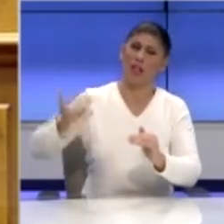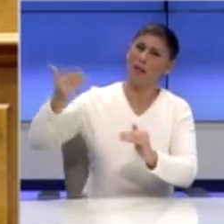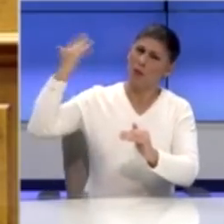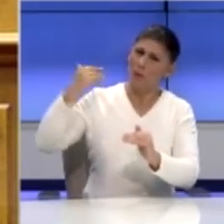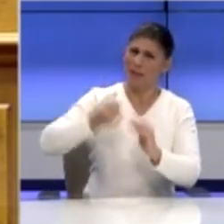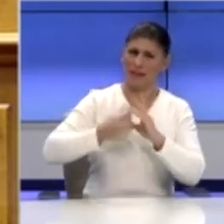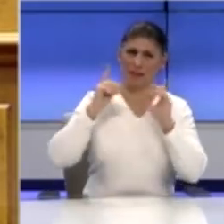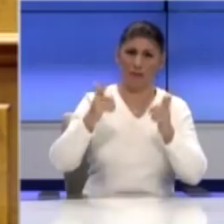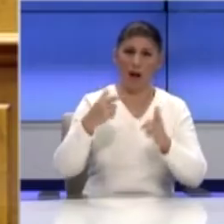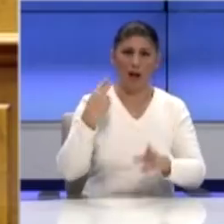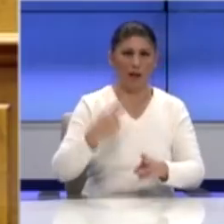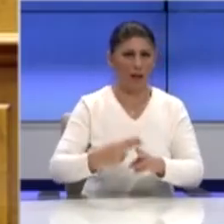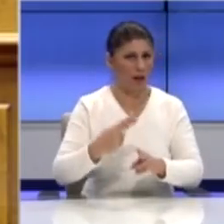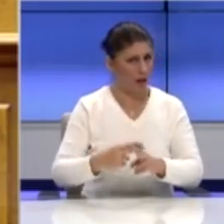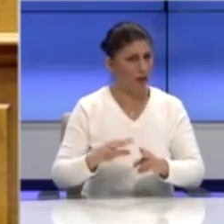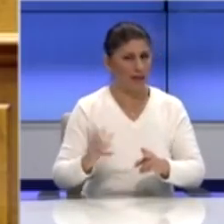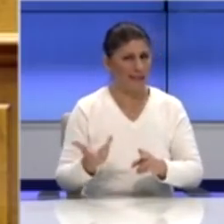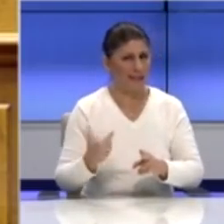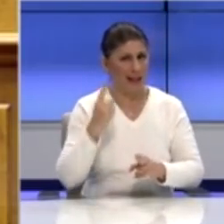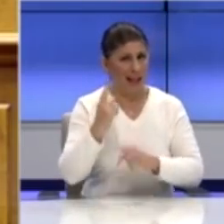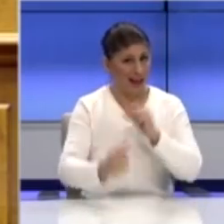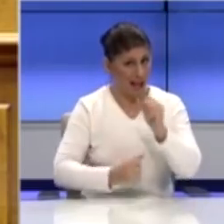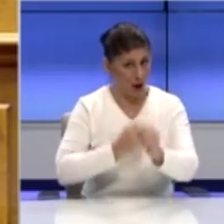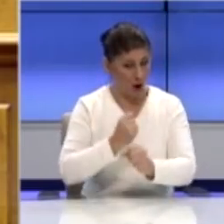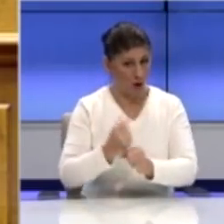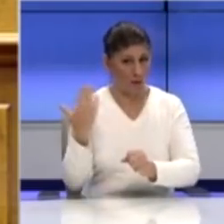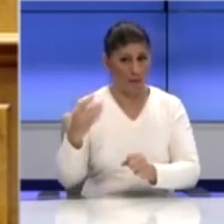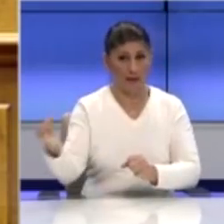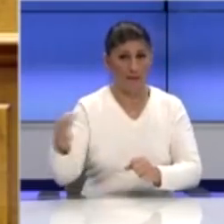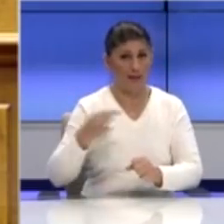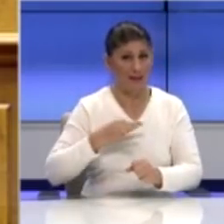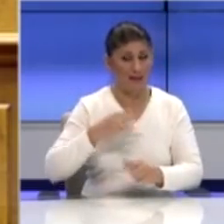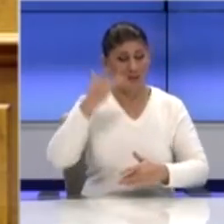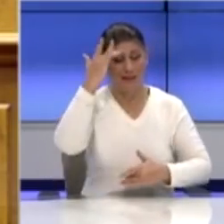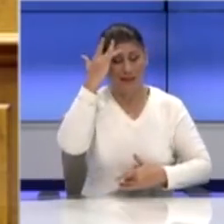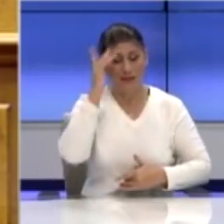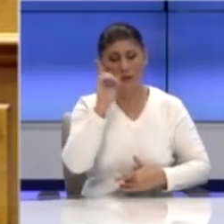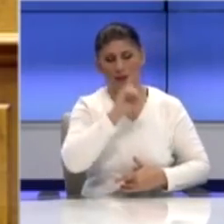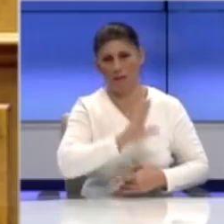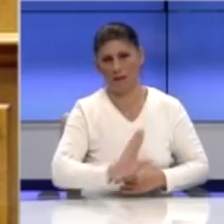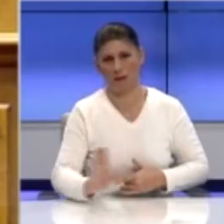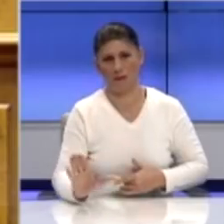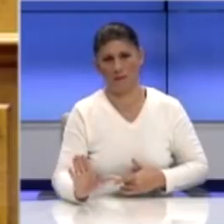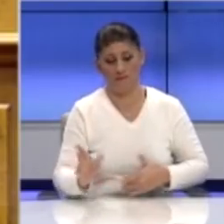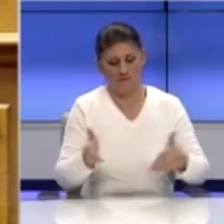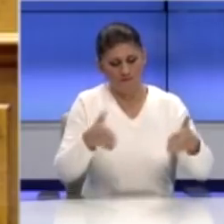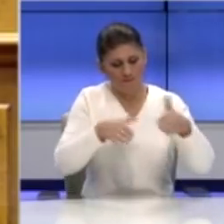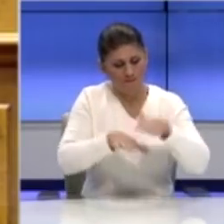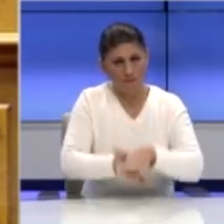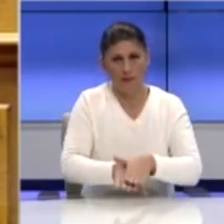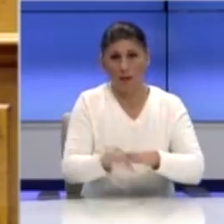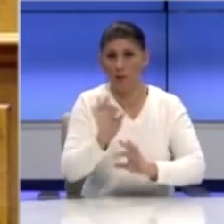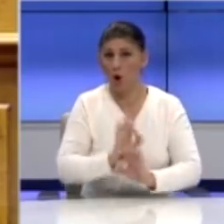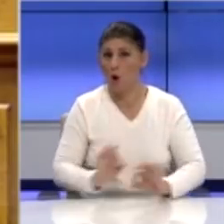Δημοκρατίας. Όμως το κύριο είναι ότι ένα χρόνο πριν λέγατε συνειδητά ψέματα. Συγκαλύπτατε